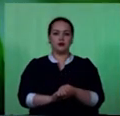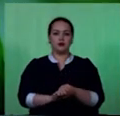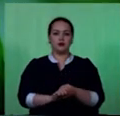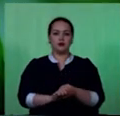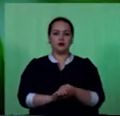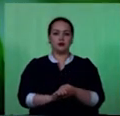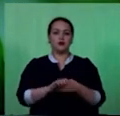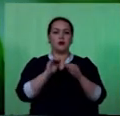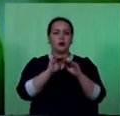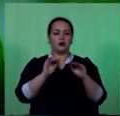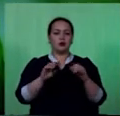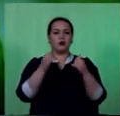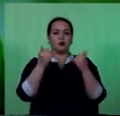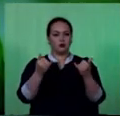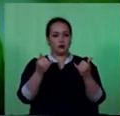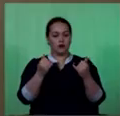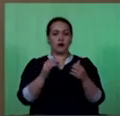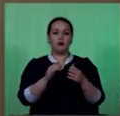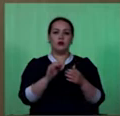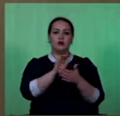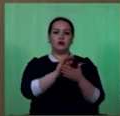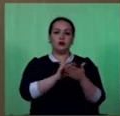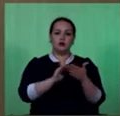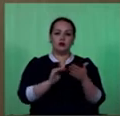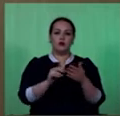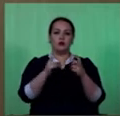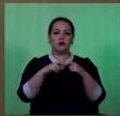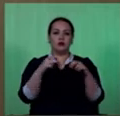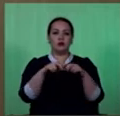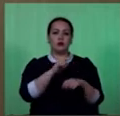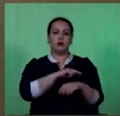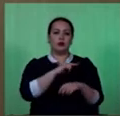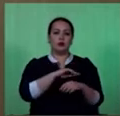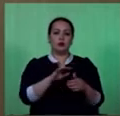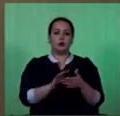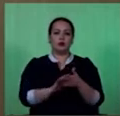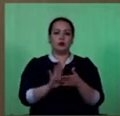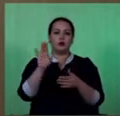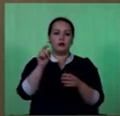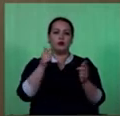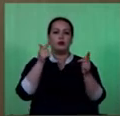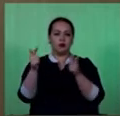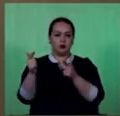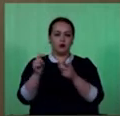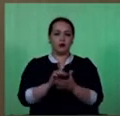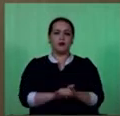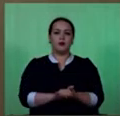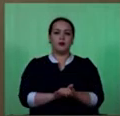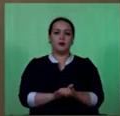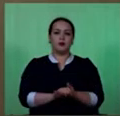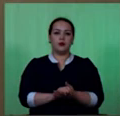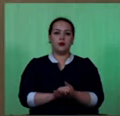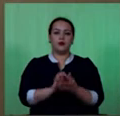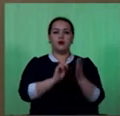ребята сегодня мы с вами напишем контрольную работу вы готовы тогда мы